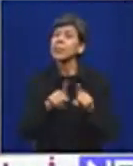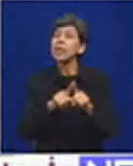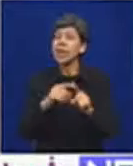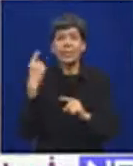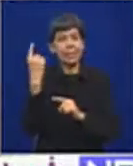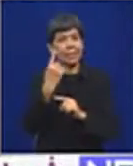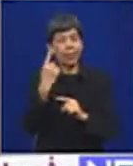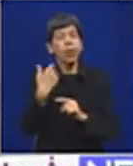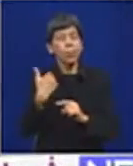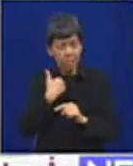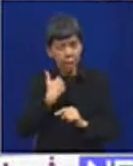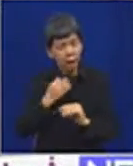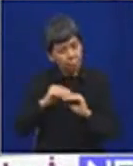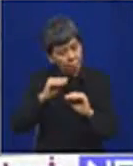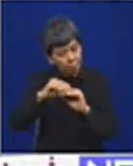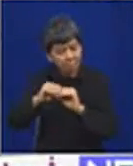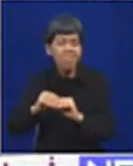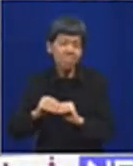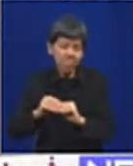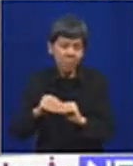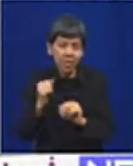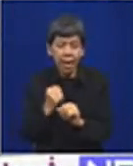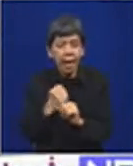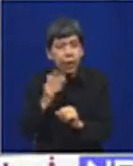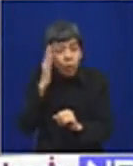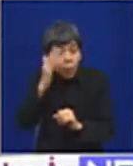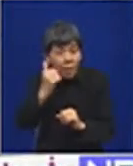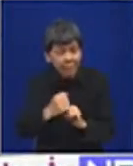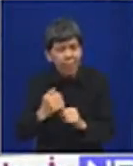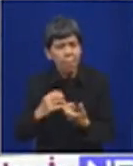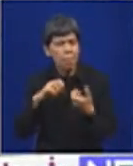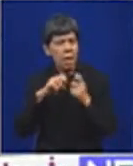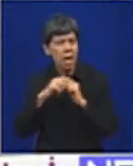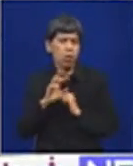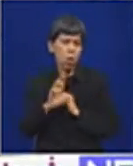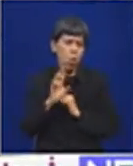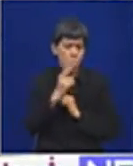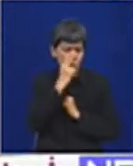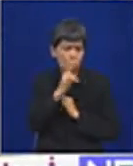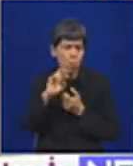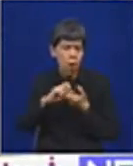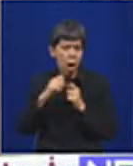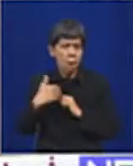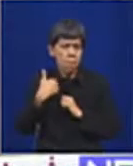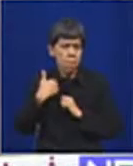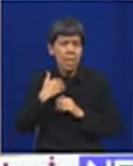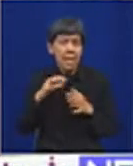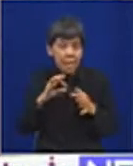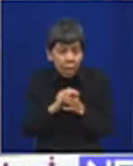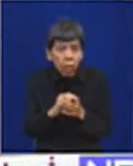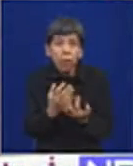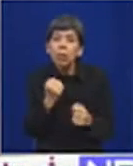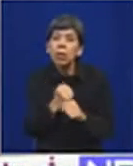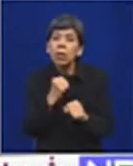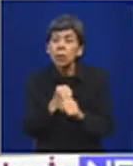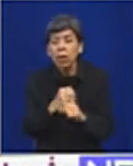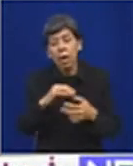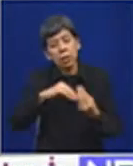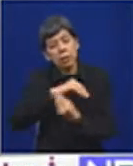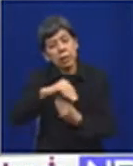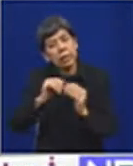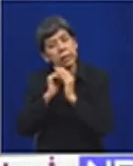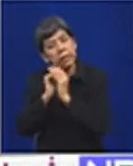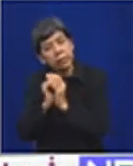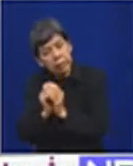การท่องเที่ยวที่มีโอกาสขยายตัวต่อเนื่องแต่ว่ายังมีปัจจัยเสี่ยงที่ต้องจับตามองเป็นพิเศษคือการชะลอตัวของภาวะเศรษฐกิ